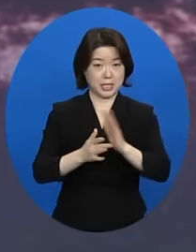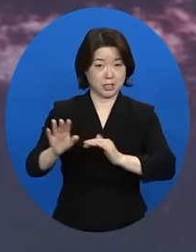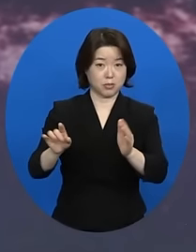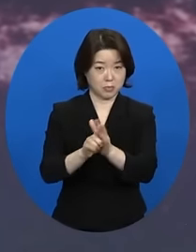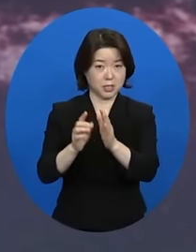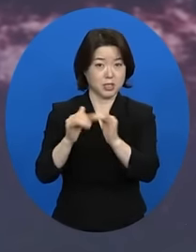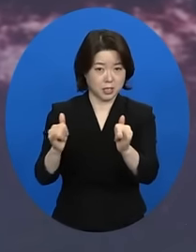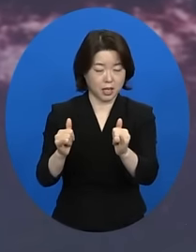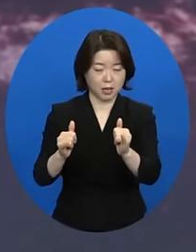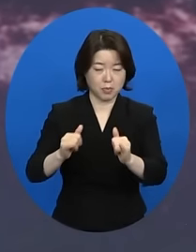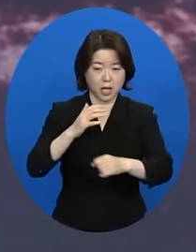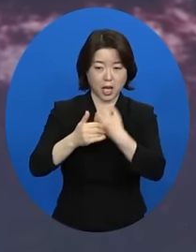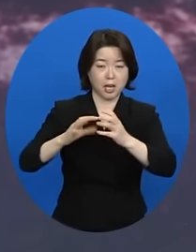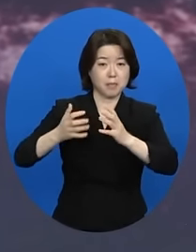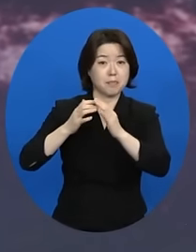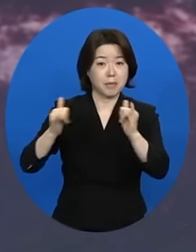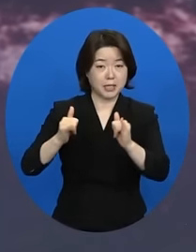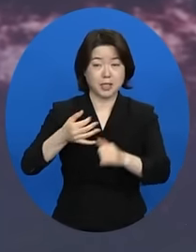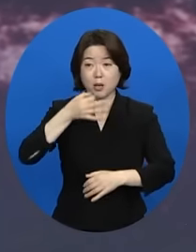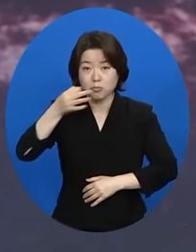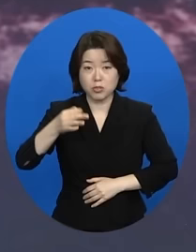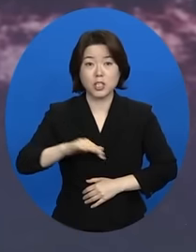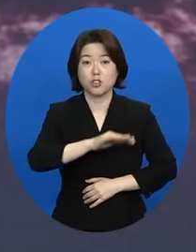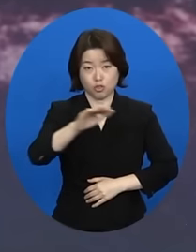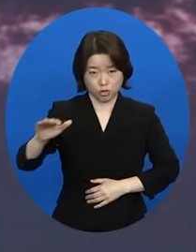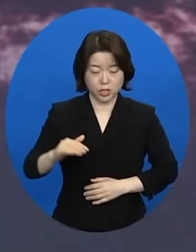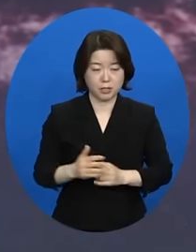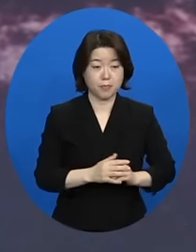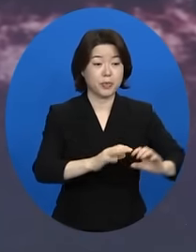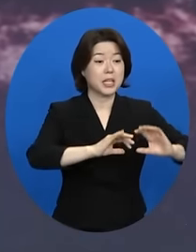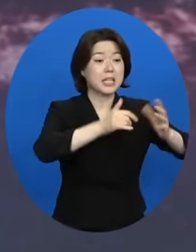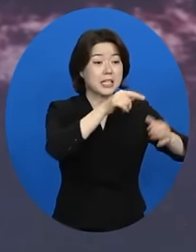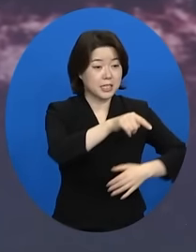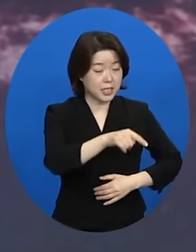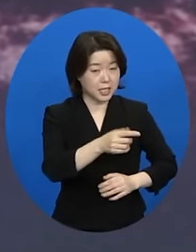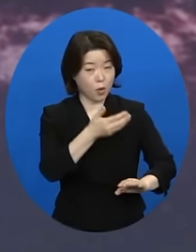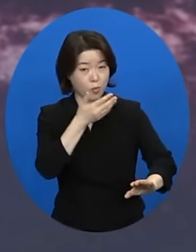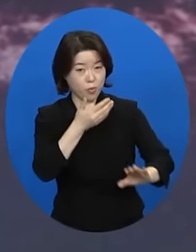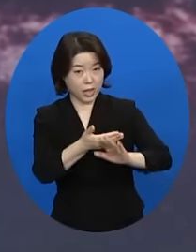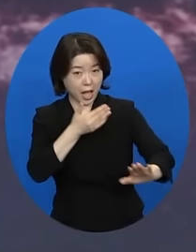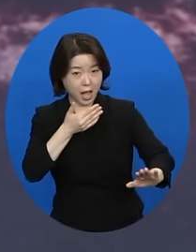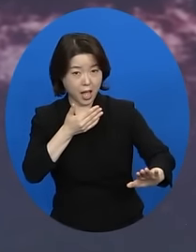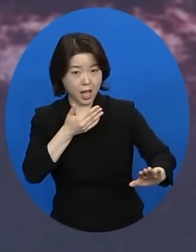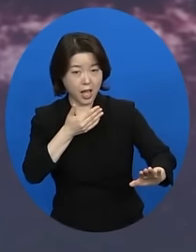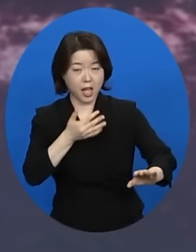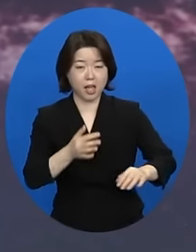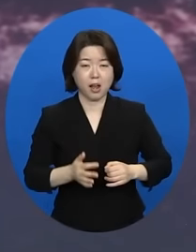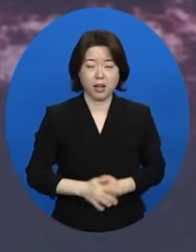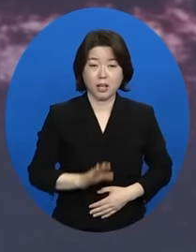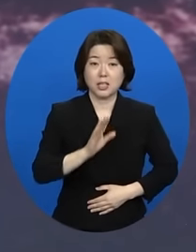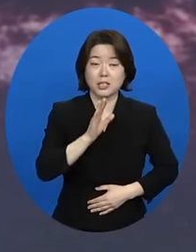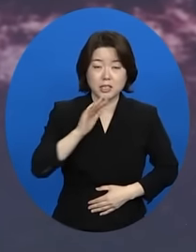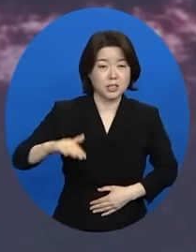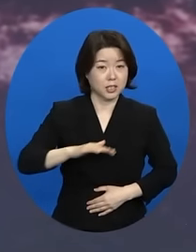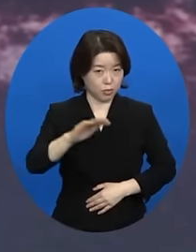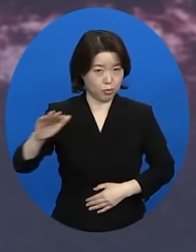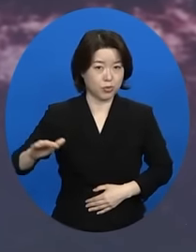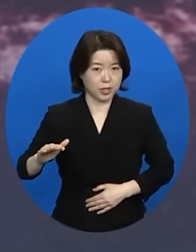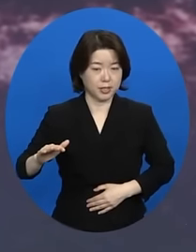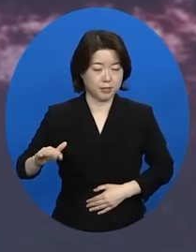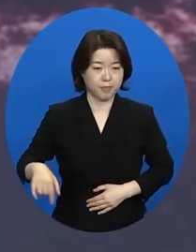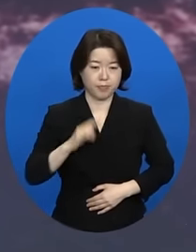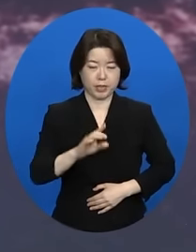우리 하나님의 백성이라고 하는 사람은 세상과 과연 다르냐? 과연 우리는, 우리의